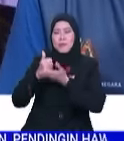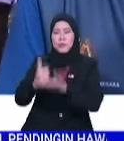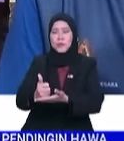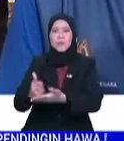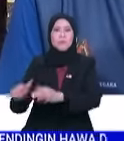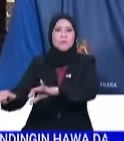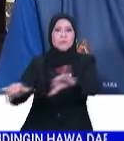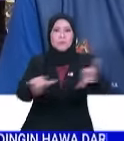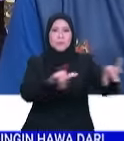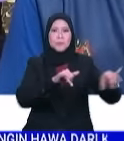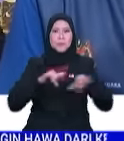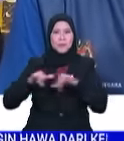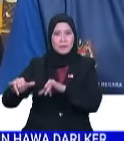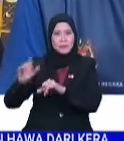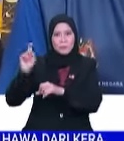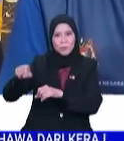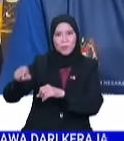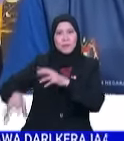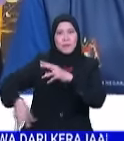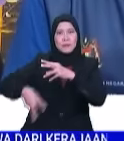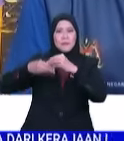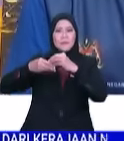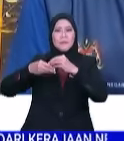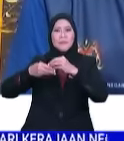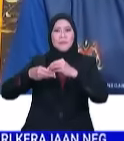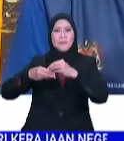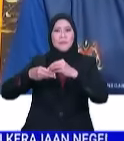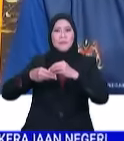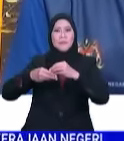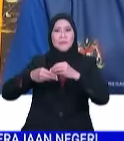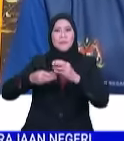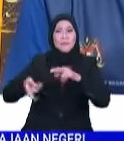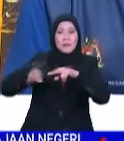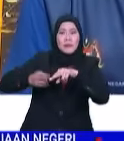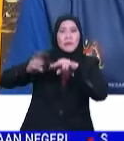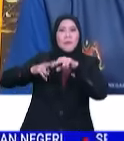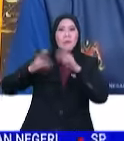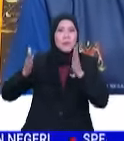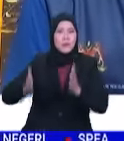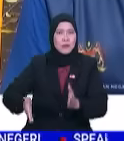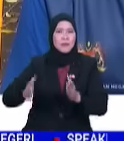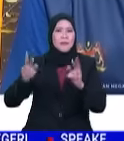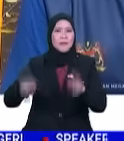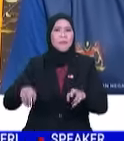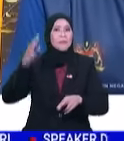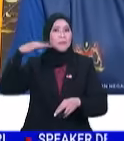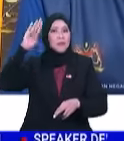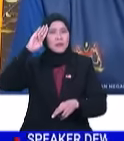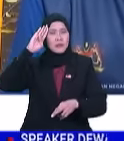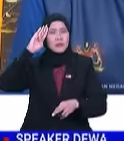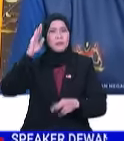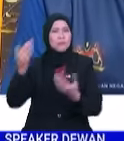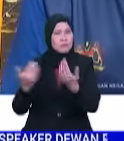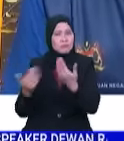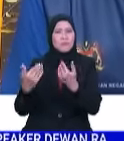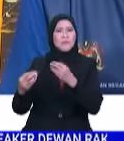menyelaraskan usaha untuk kita tambahkan peningkatan peratus rakyat Perlis yang mendapat